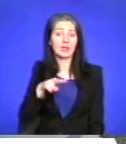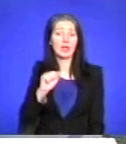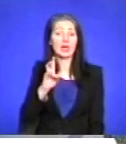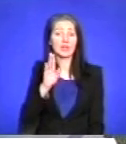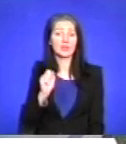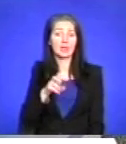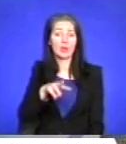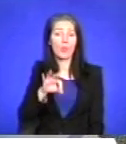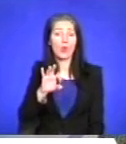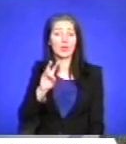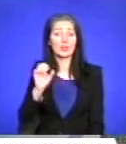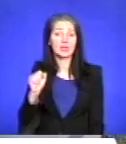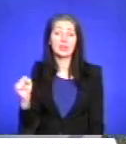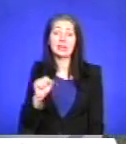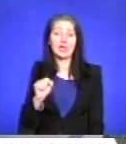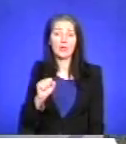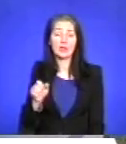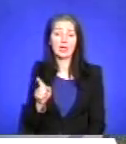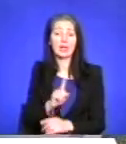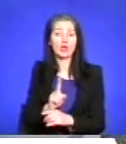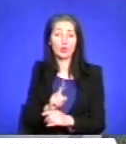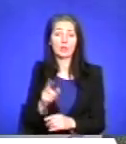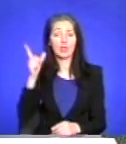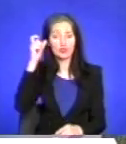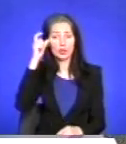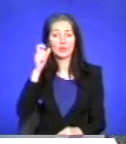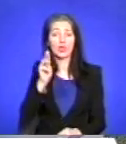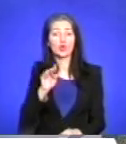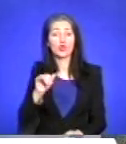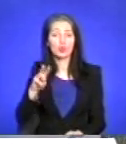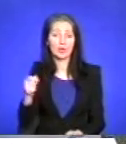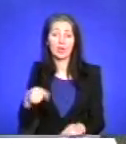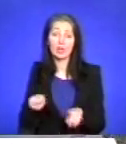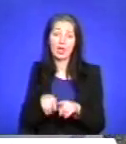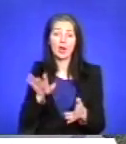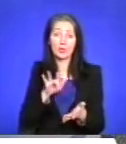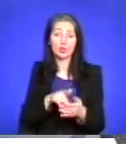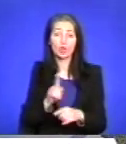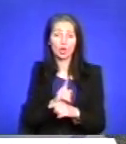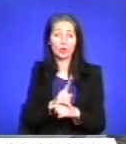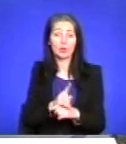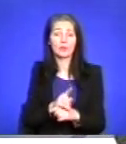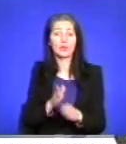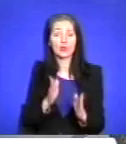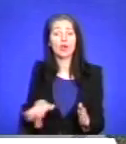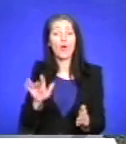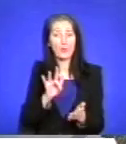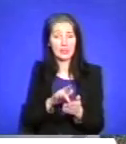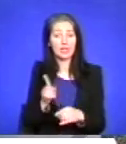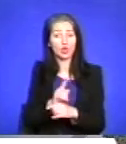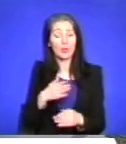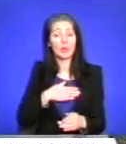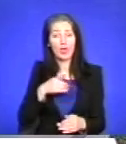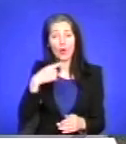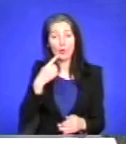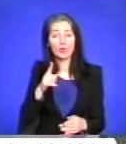Монастириський, Теребовлянський, Тернопільський, Чортківський, Шумський і місто Тернопіль. Хоча в місті Тернополі ми говоримо, що все